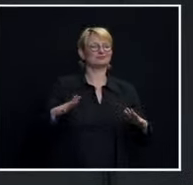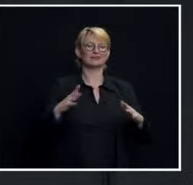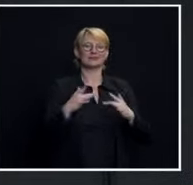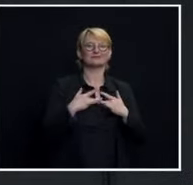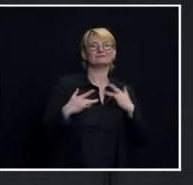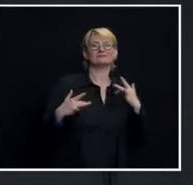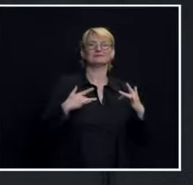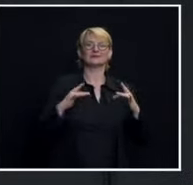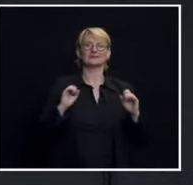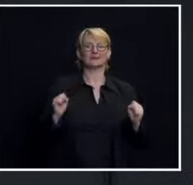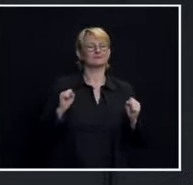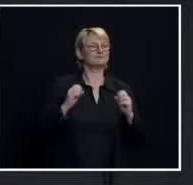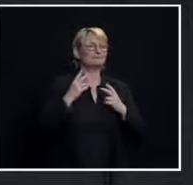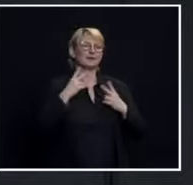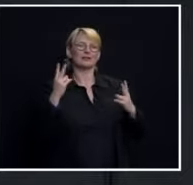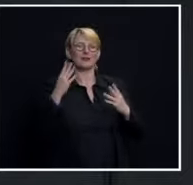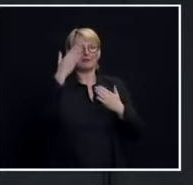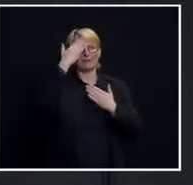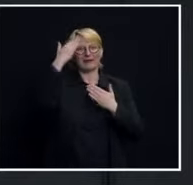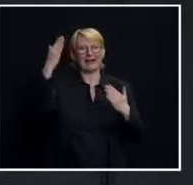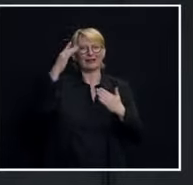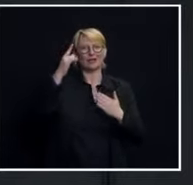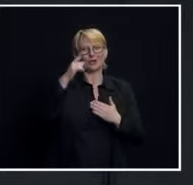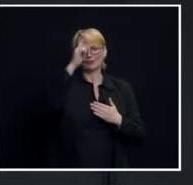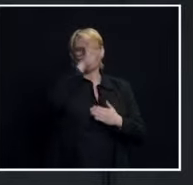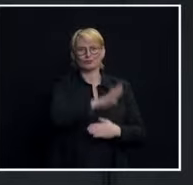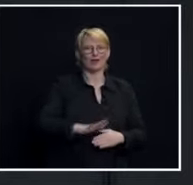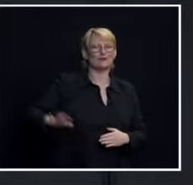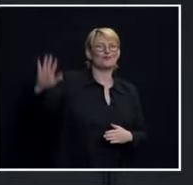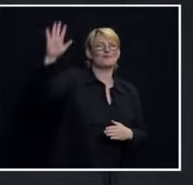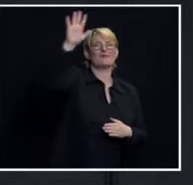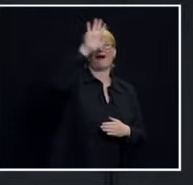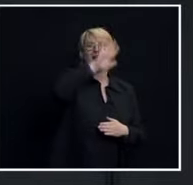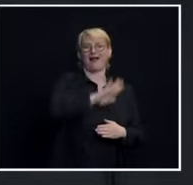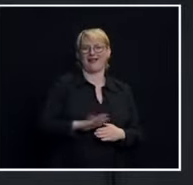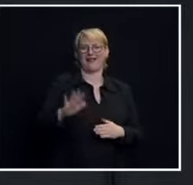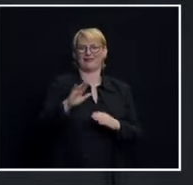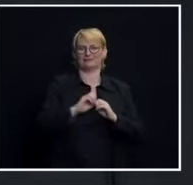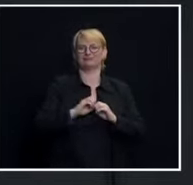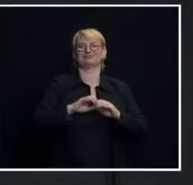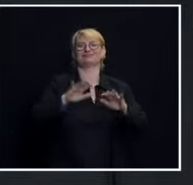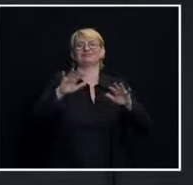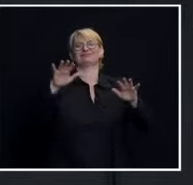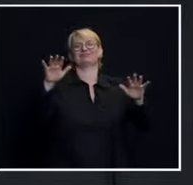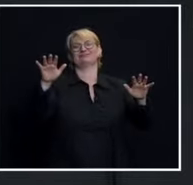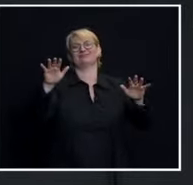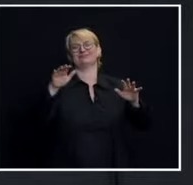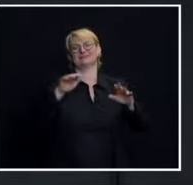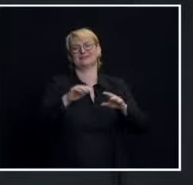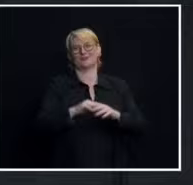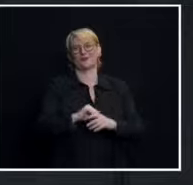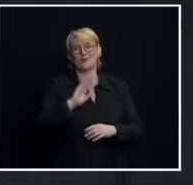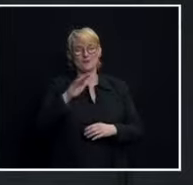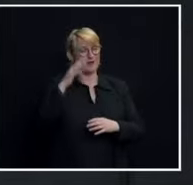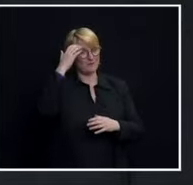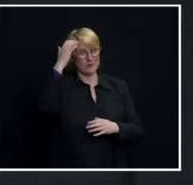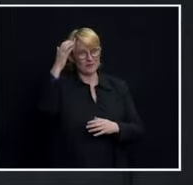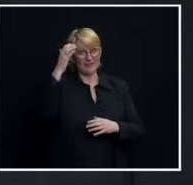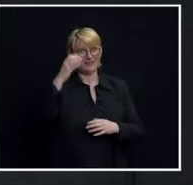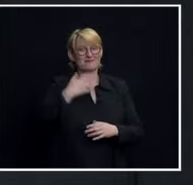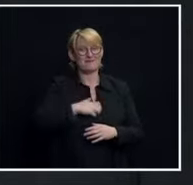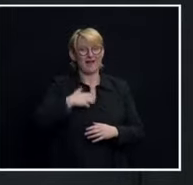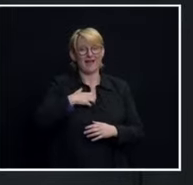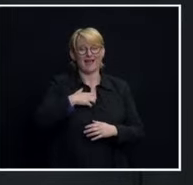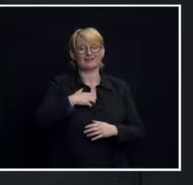Szene setzen und seinen Bekanntheitsgrad auch weit über die Grenzen Münchens und Bayerns hinaus enorm